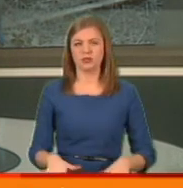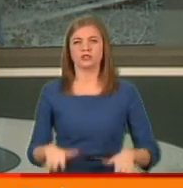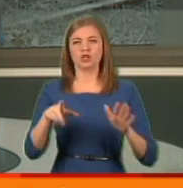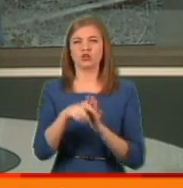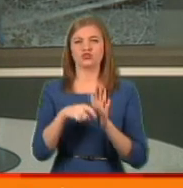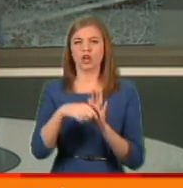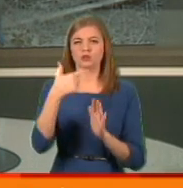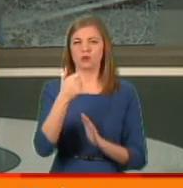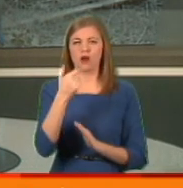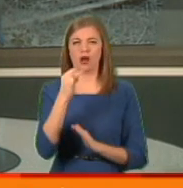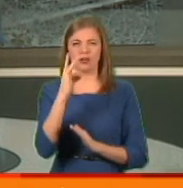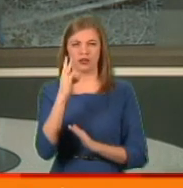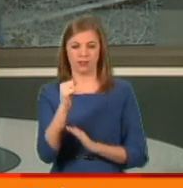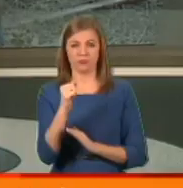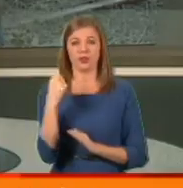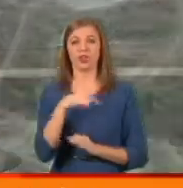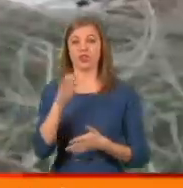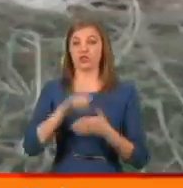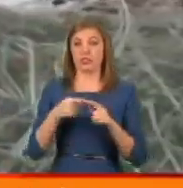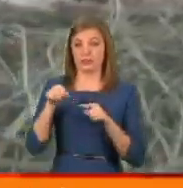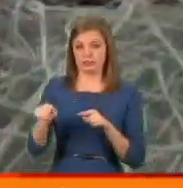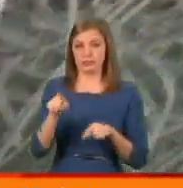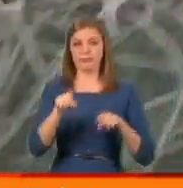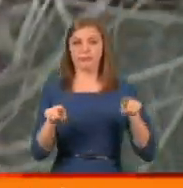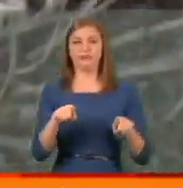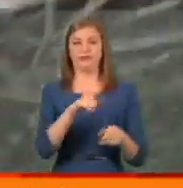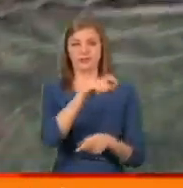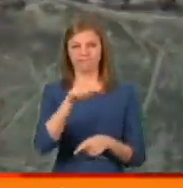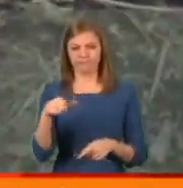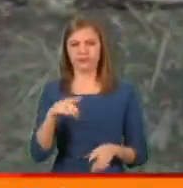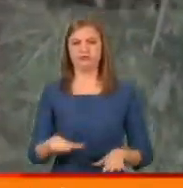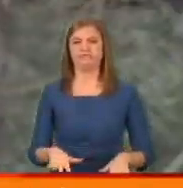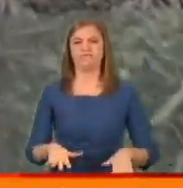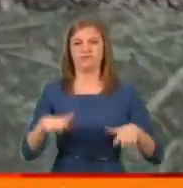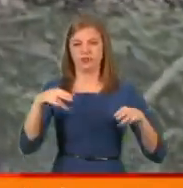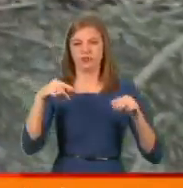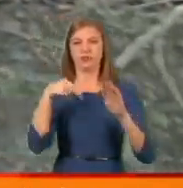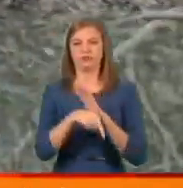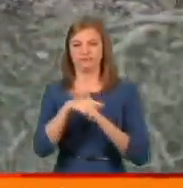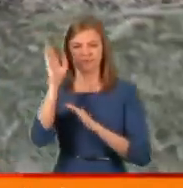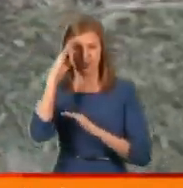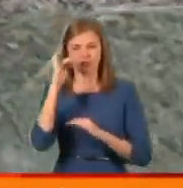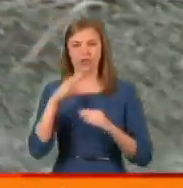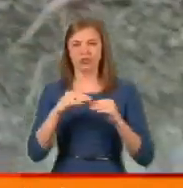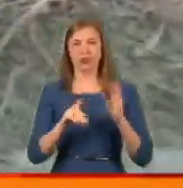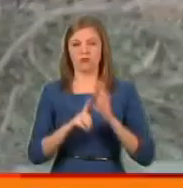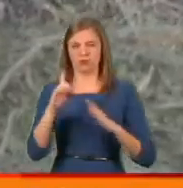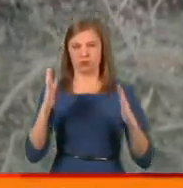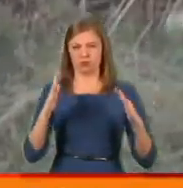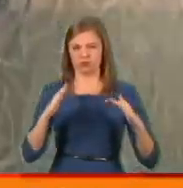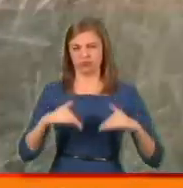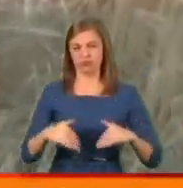шахту Гагаріна, що на окупованій території. Через це, певні місцеві, підвищується рівень ґрунтових вод і земля почала